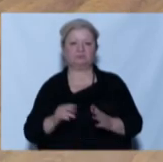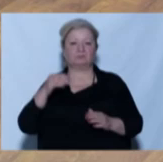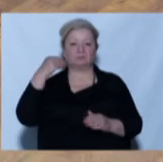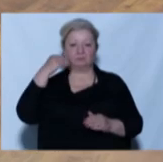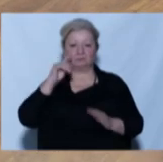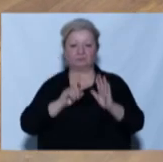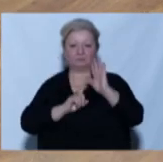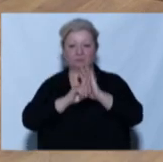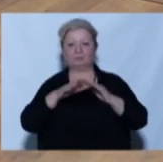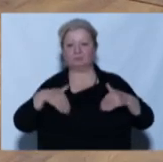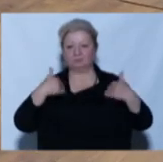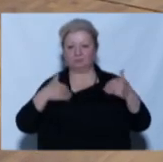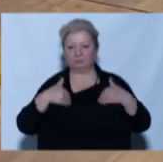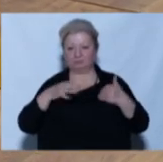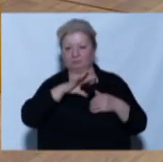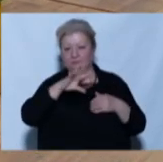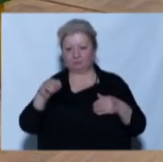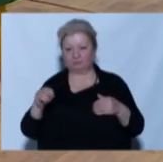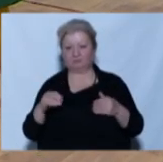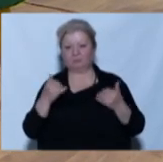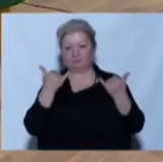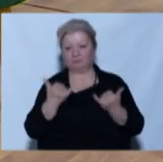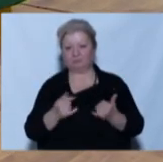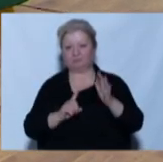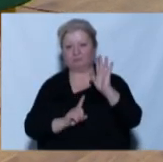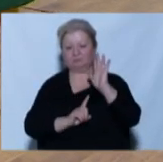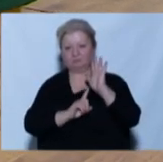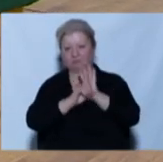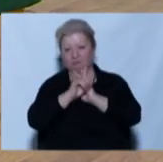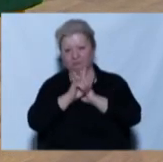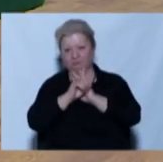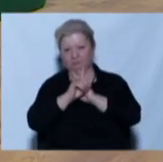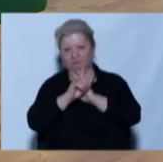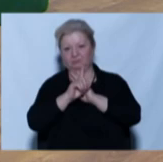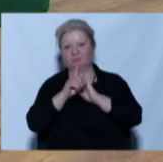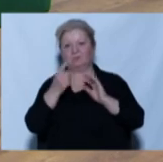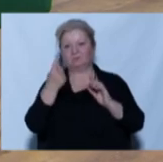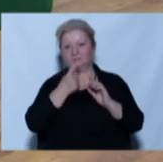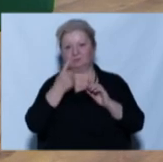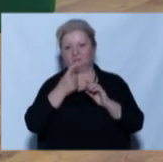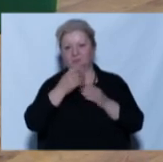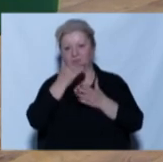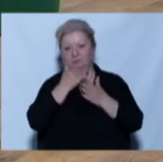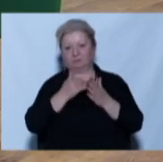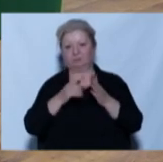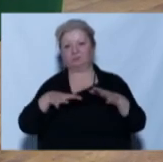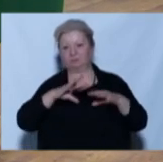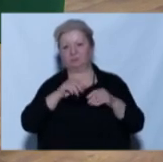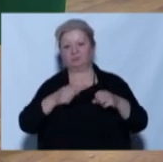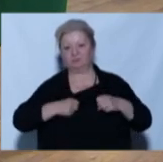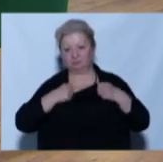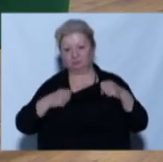მოგესალმებით, ყმაწვილებო. დღეიდან საზოგადოებრივი მაუწყებლის ეთერიდან ვისამი